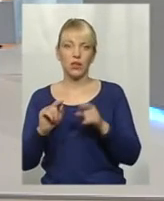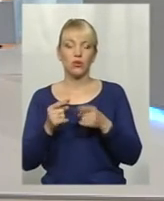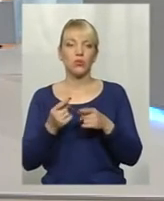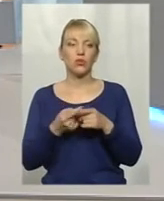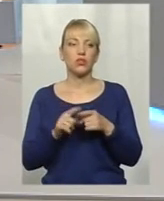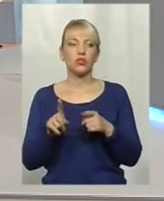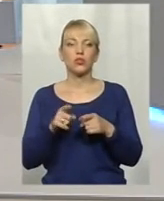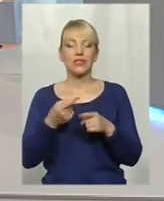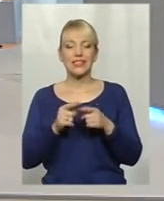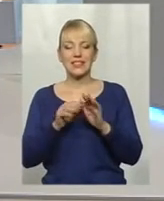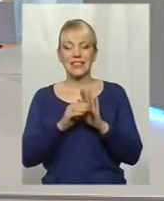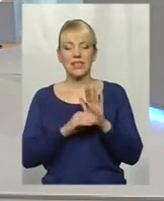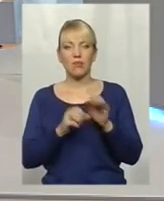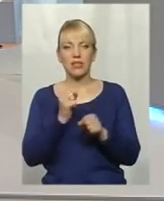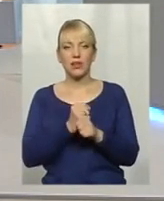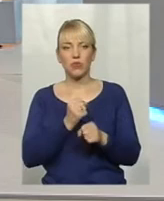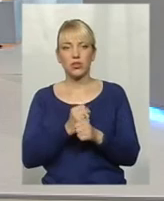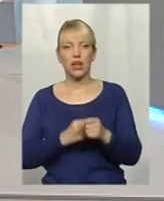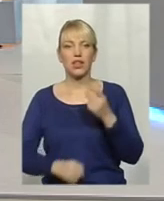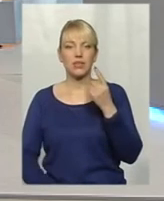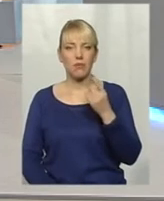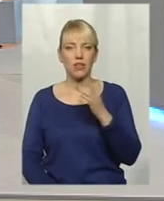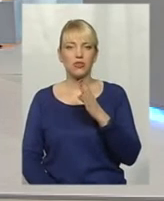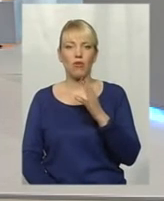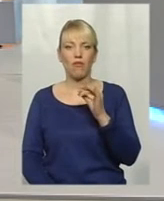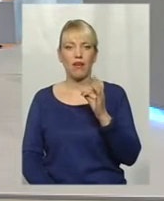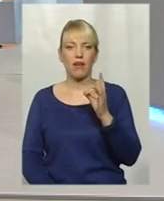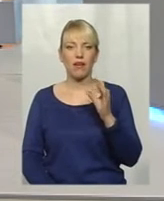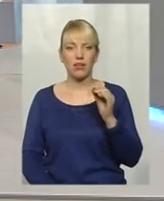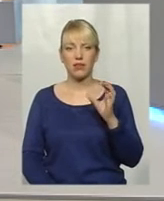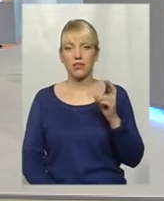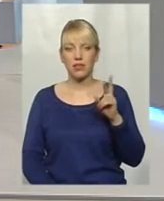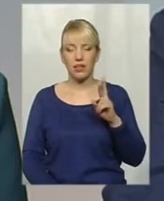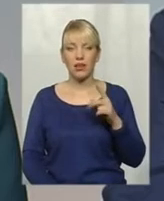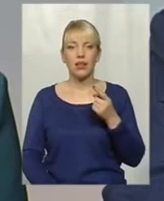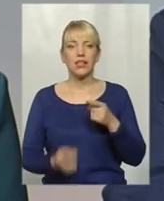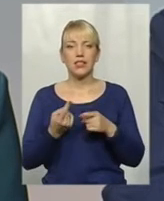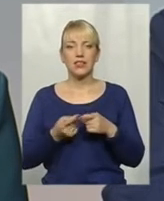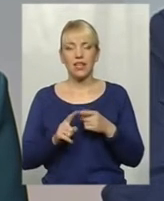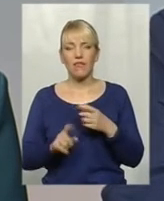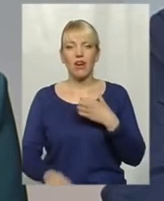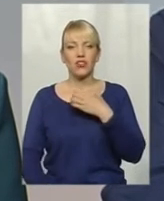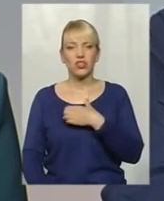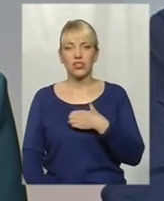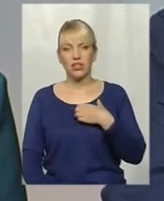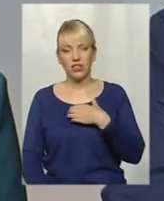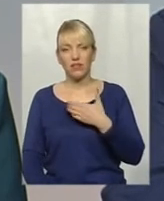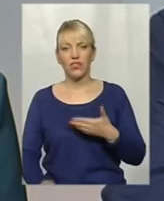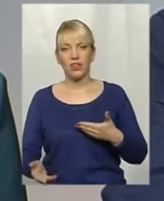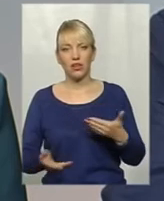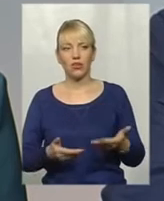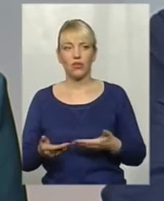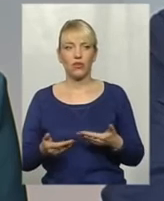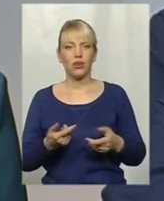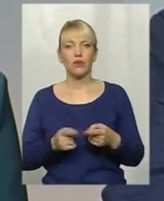дійсно ця система запрацювала з 1 вересня, це дуже важливий крок вперед. Крок важливий не тільки в